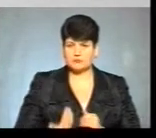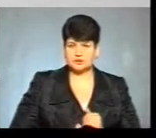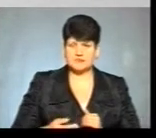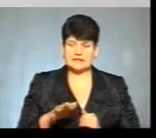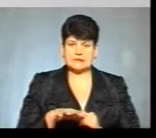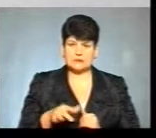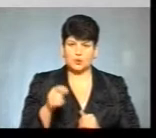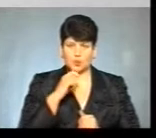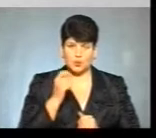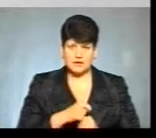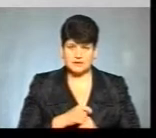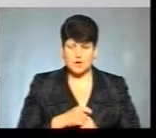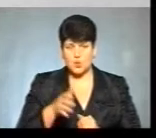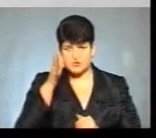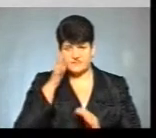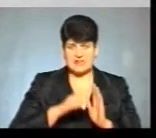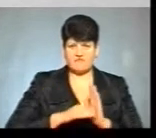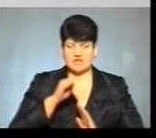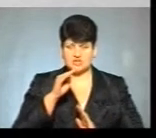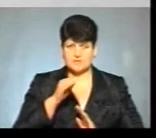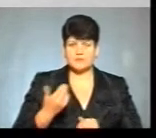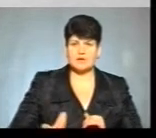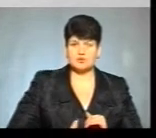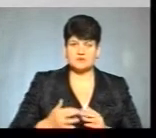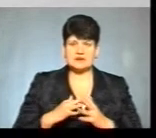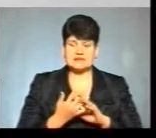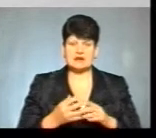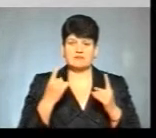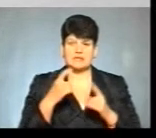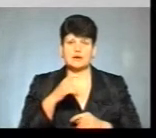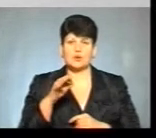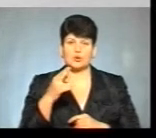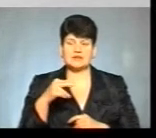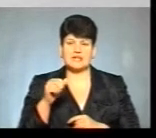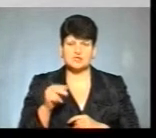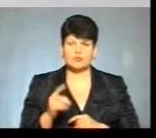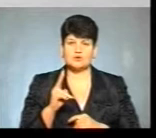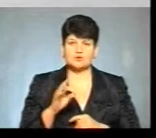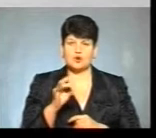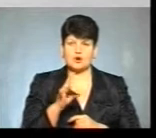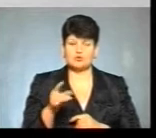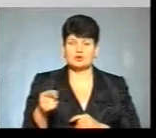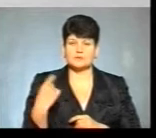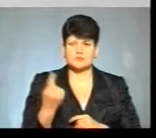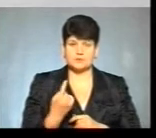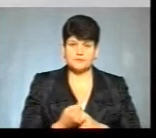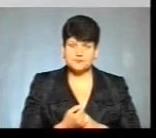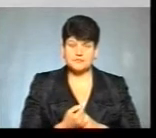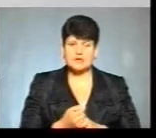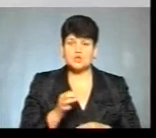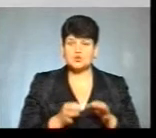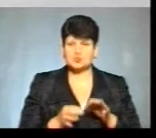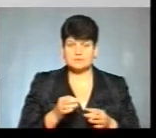території України. Освіта вища. Проживає в селі Великий Ходачків Козівського району Тернопільської області.